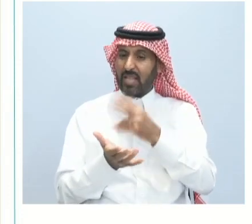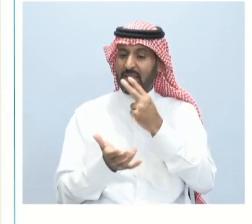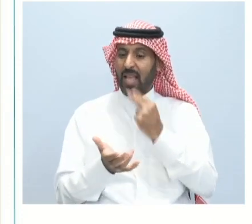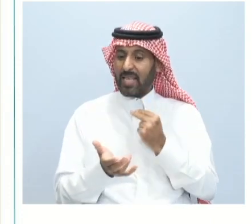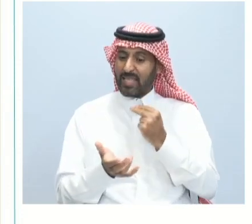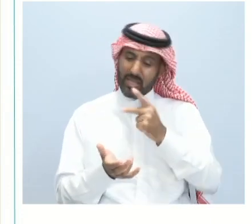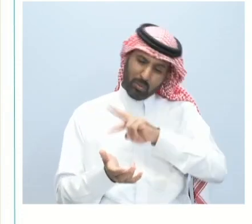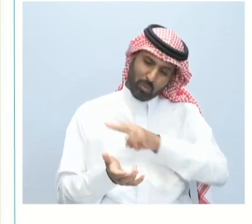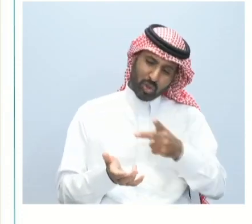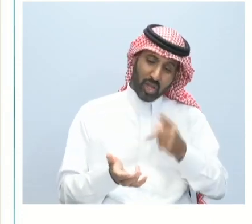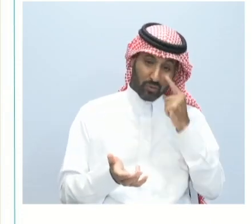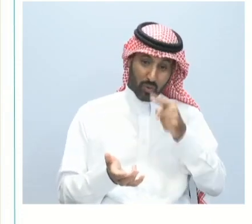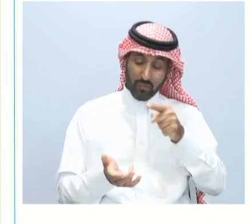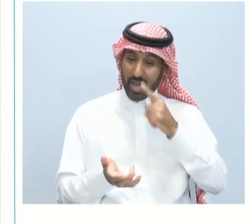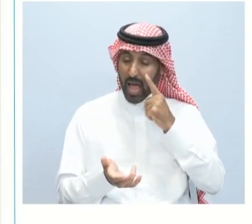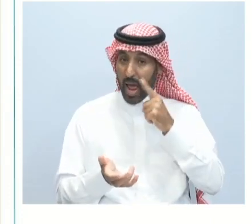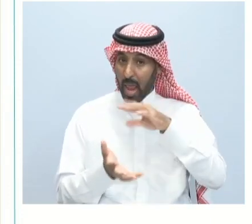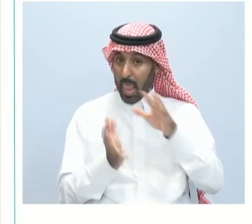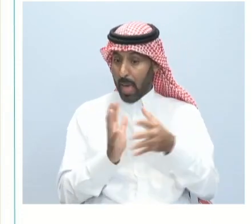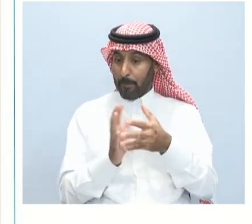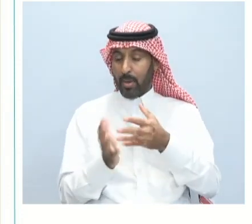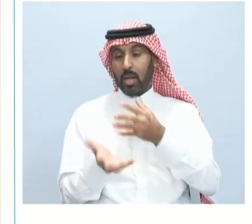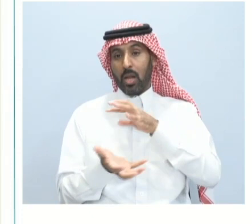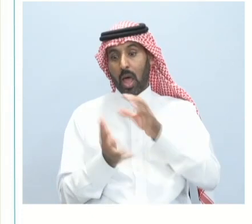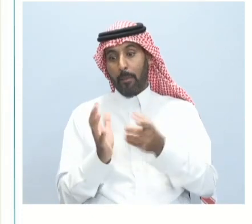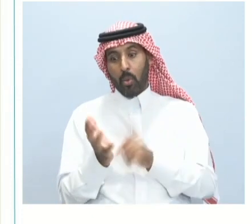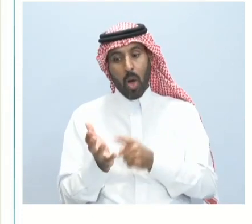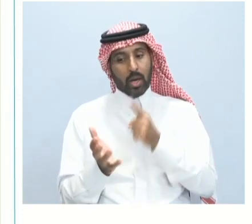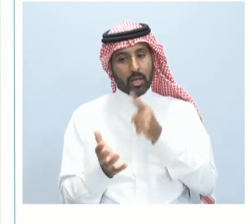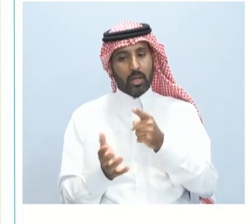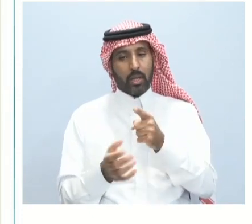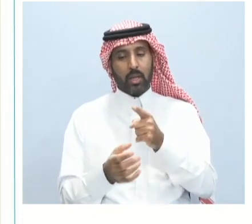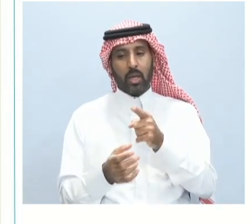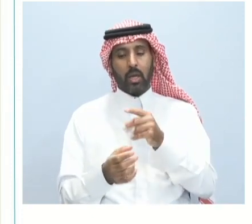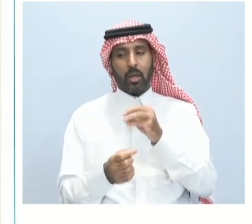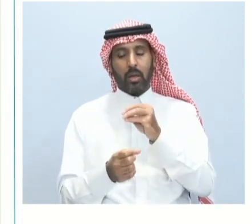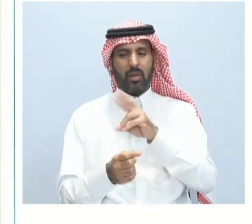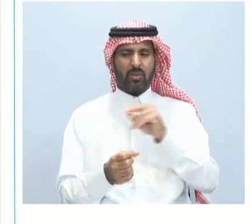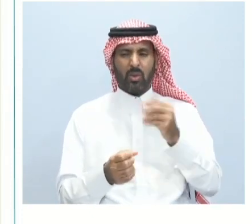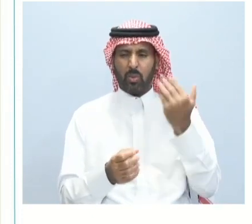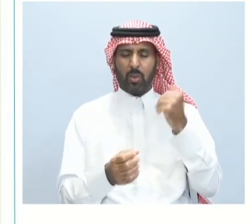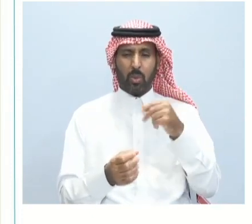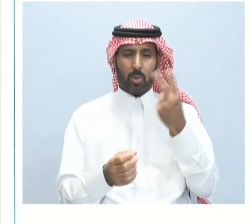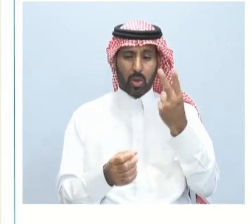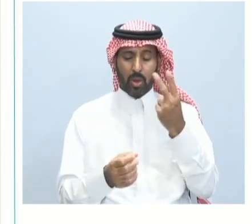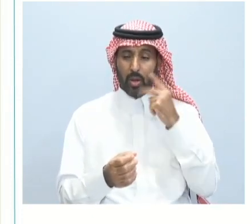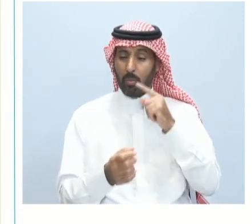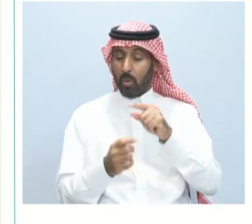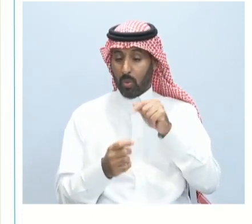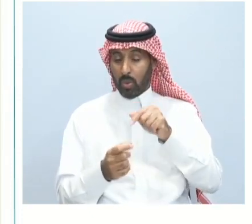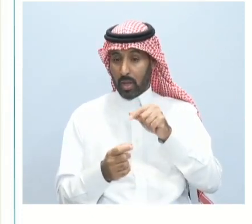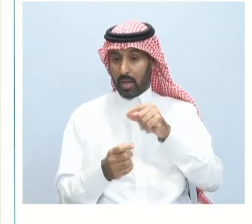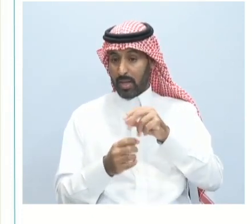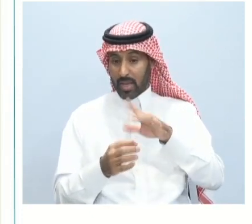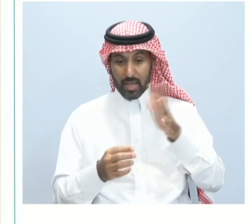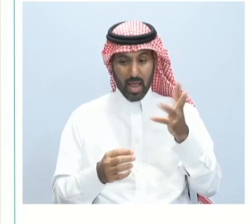الواقعي وفي كل مشكله اضرب مثالا على داله موضوعيه واضرب مثالين على القيود ان